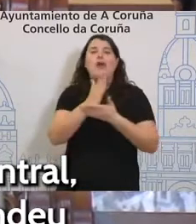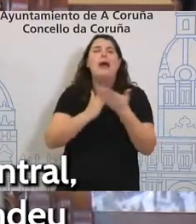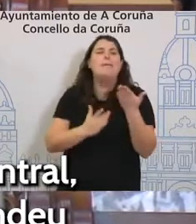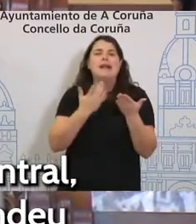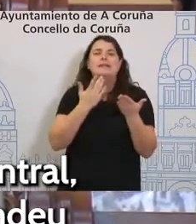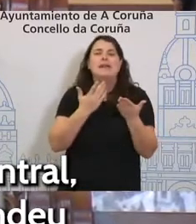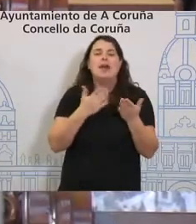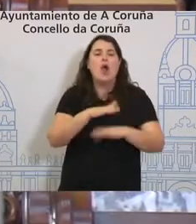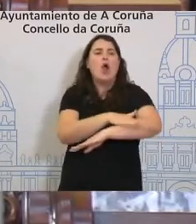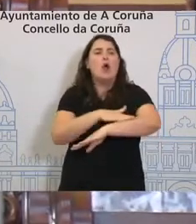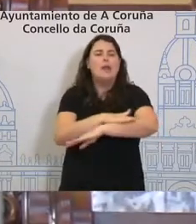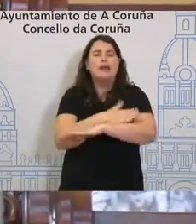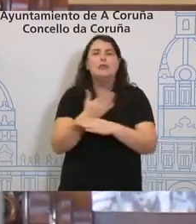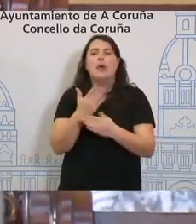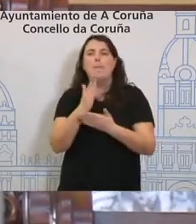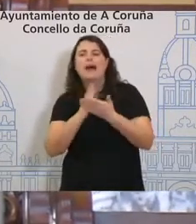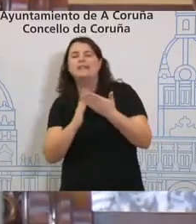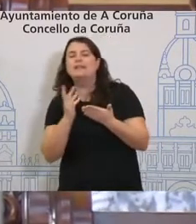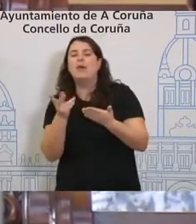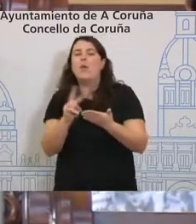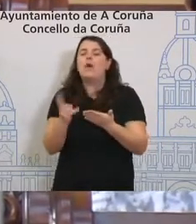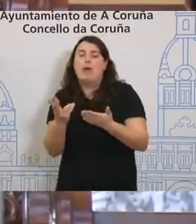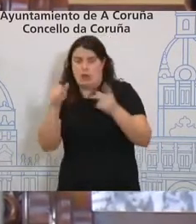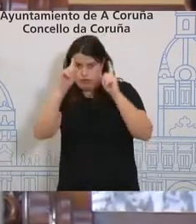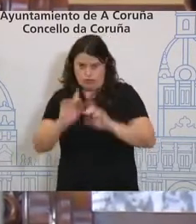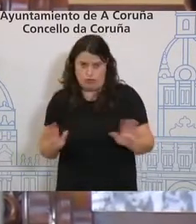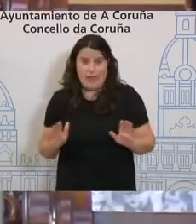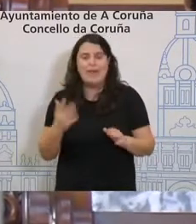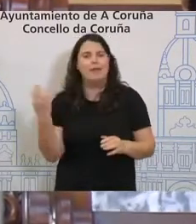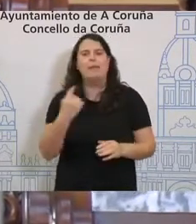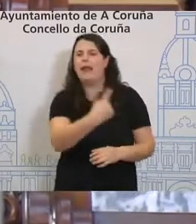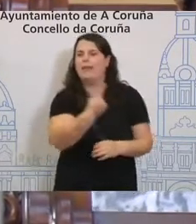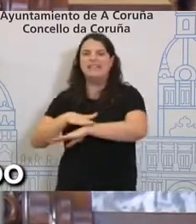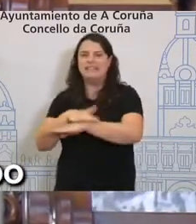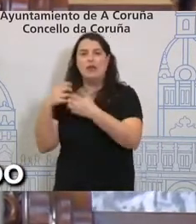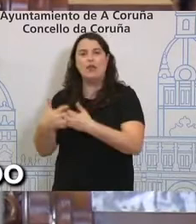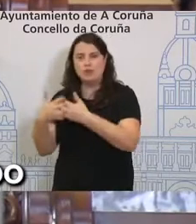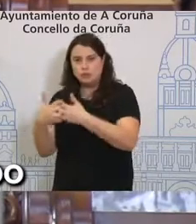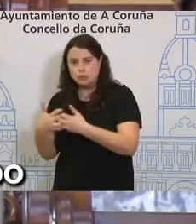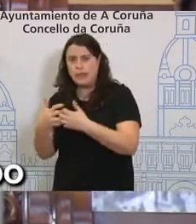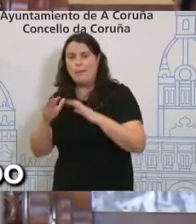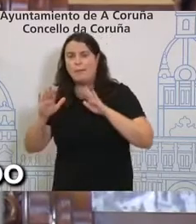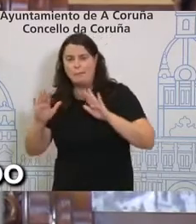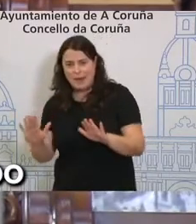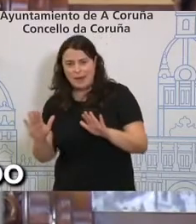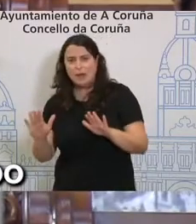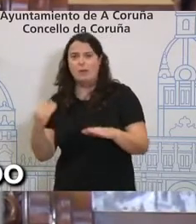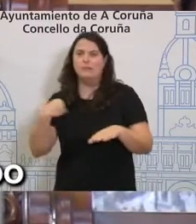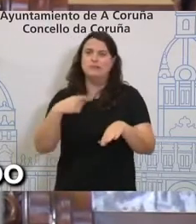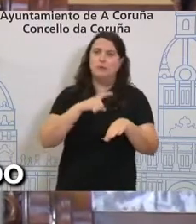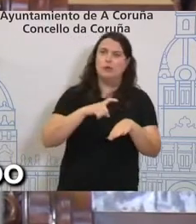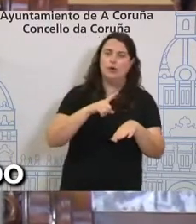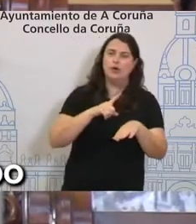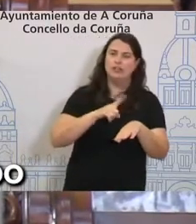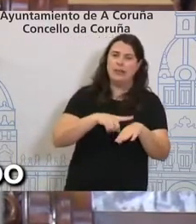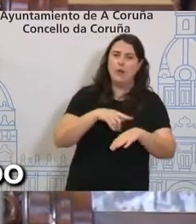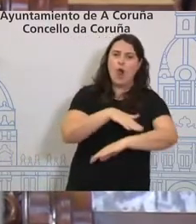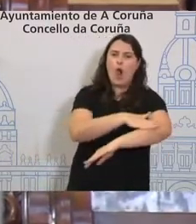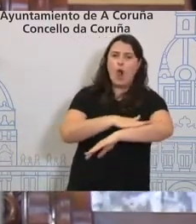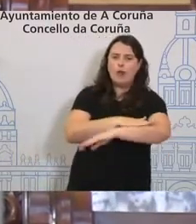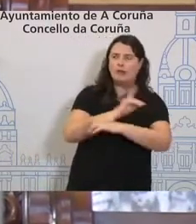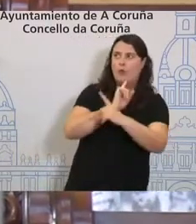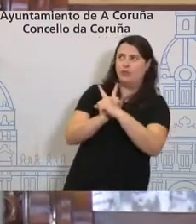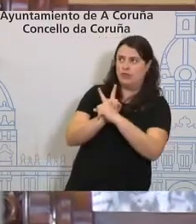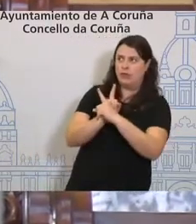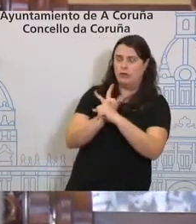non respondeu. Eu tamén creo que aí hai que asumir responsabilidades completas. Parece-me difícil estar ao mesmo tempo no goberno e na oposición.